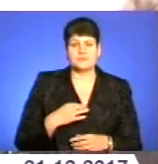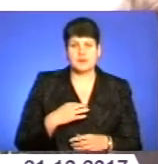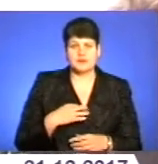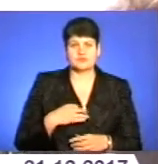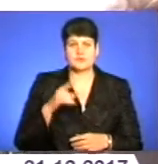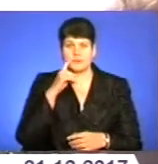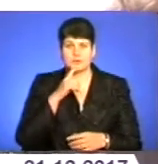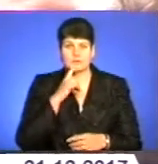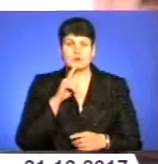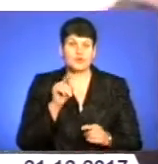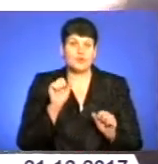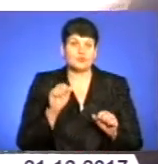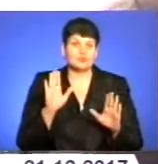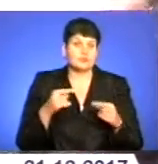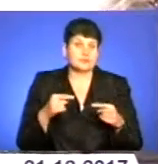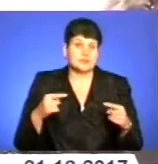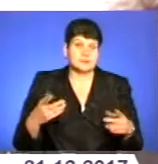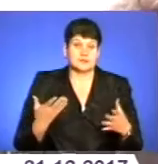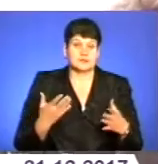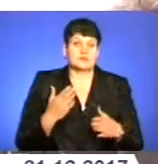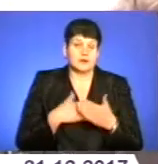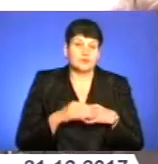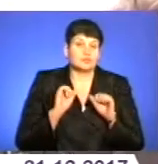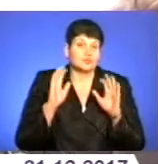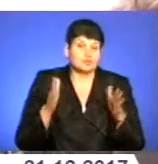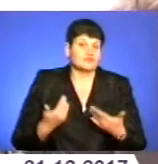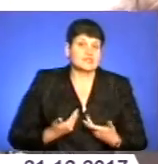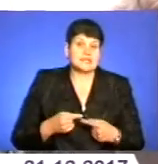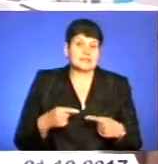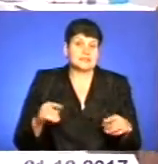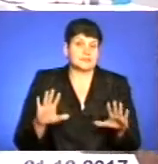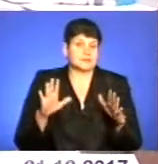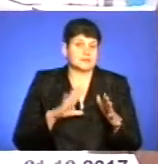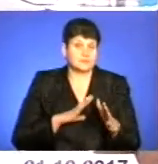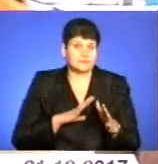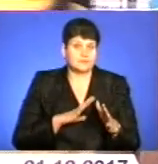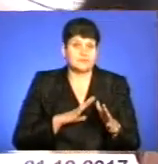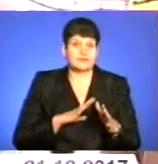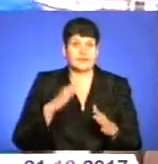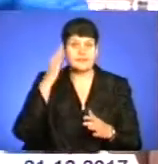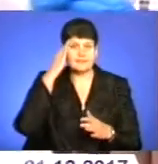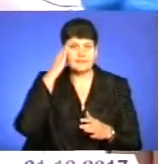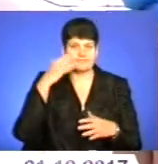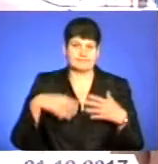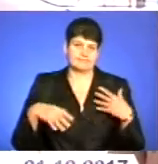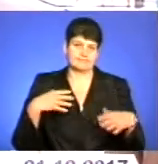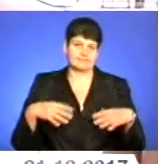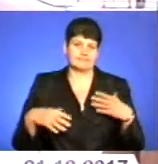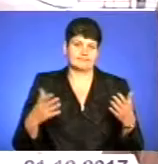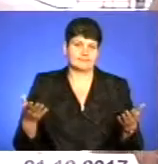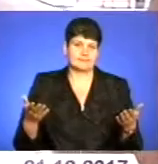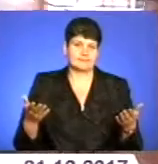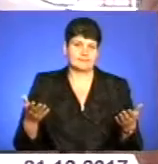самі будуть. Можуть стати також інвалідом. Чи, життя таке, всяке буває. Інтелект слабенький. От чому вони